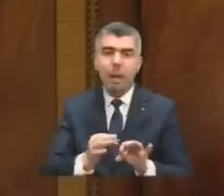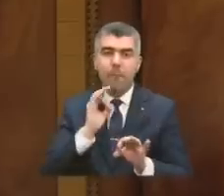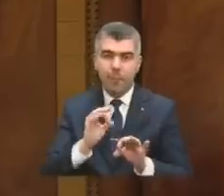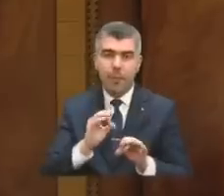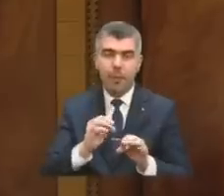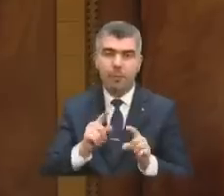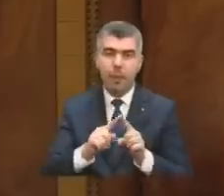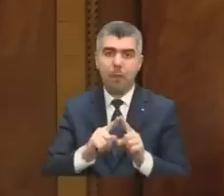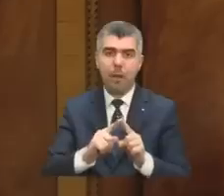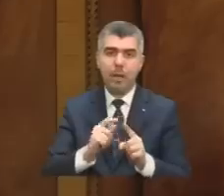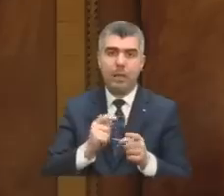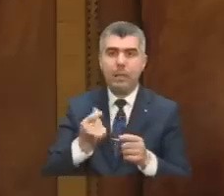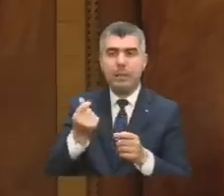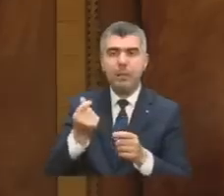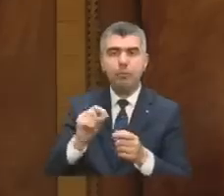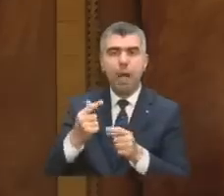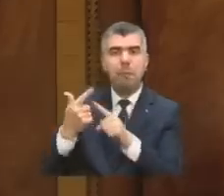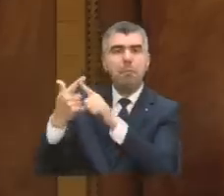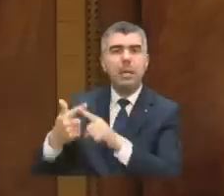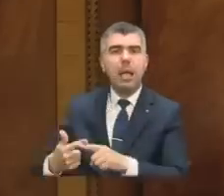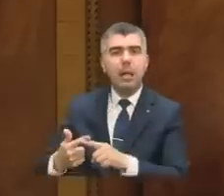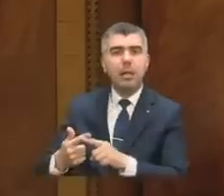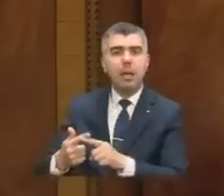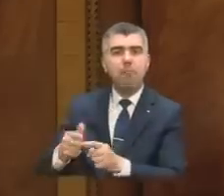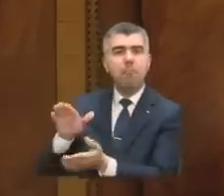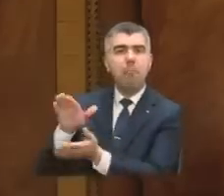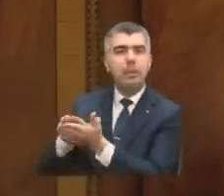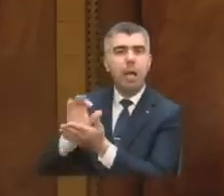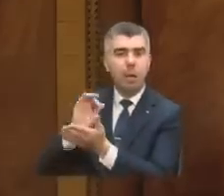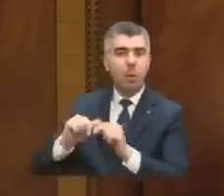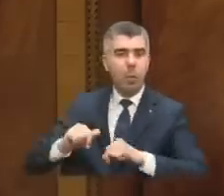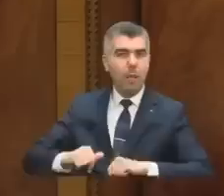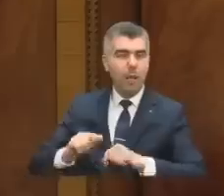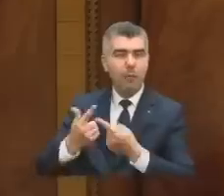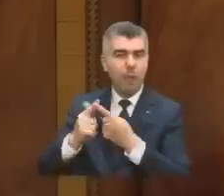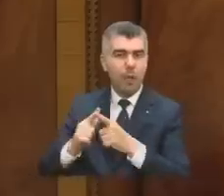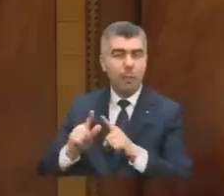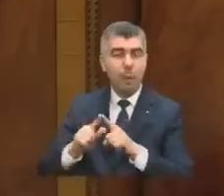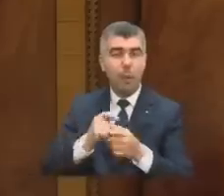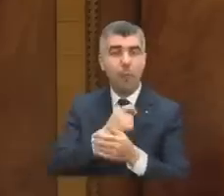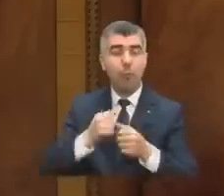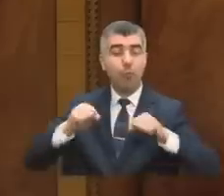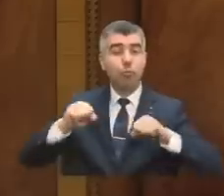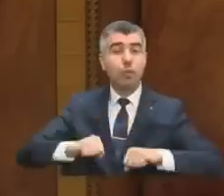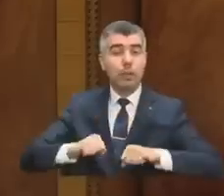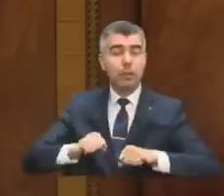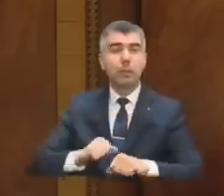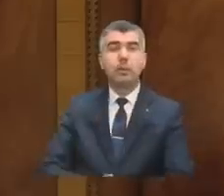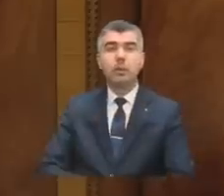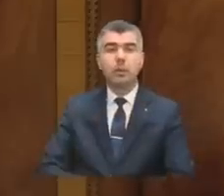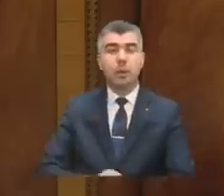مبالغ بعض النفقات المؤدات سجل المجلس وهذا مؤشر جيد خلال